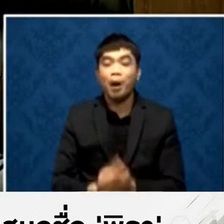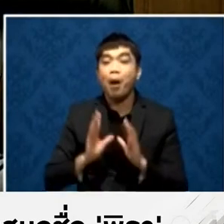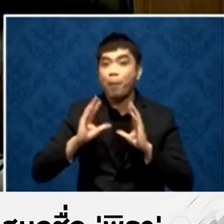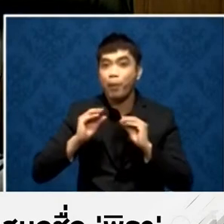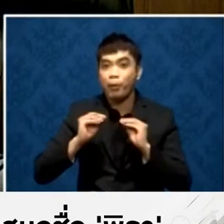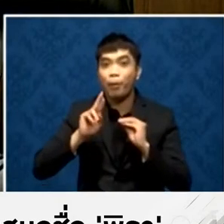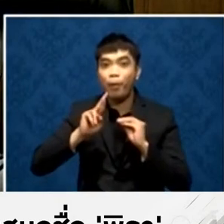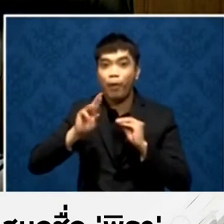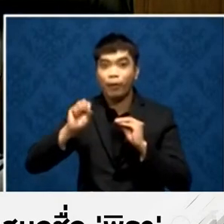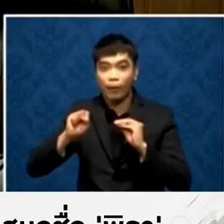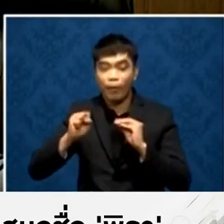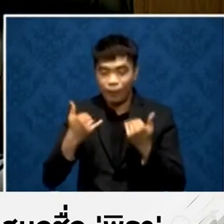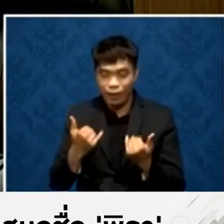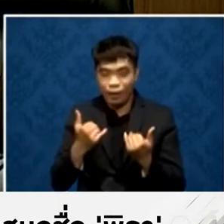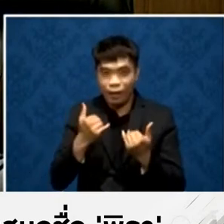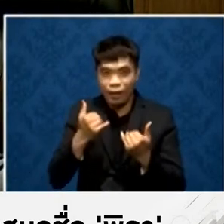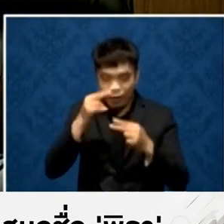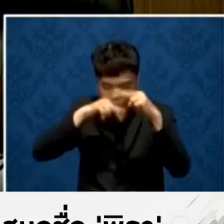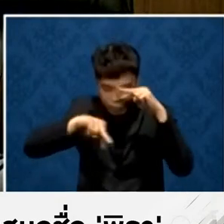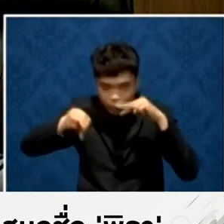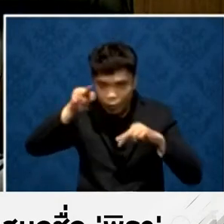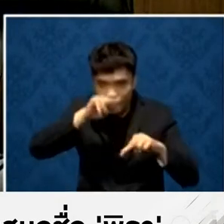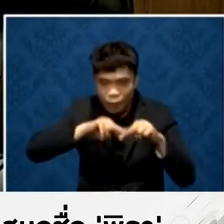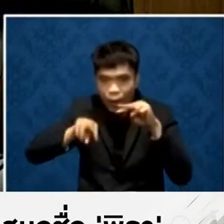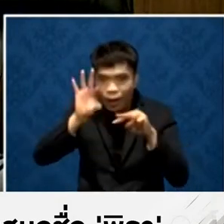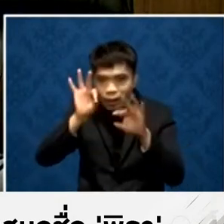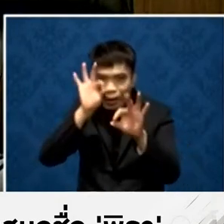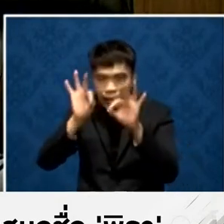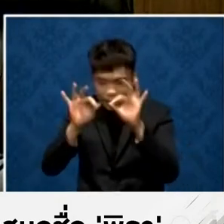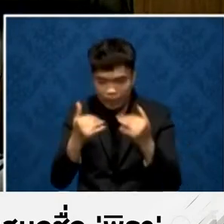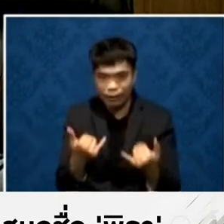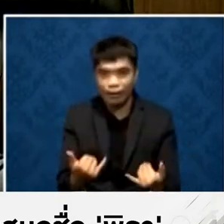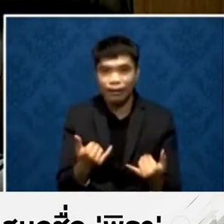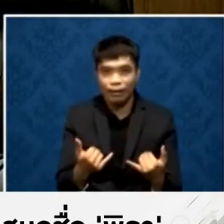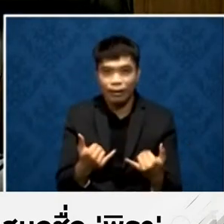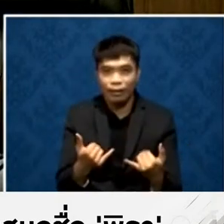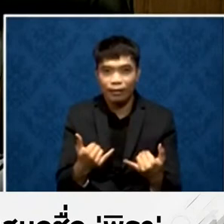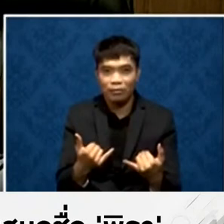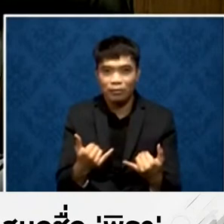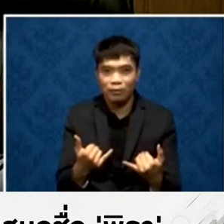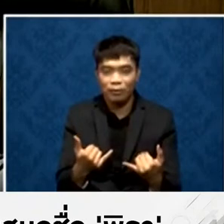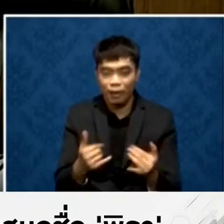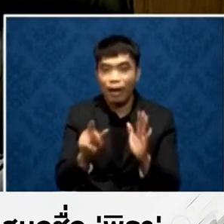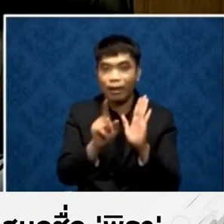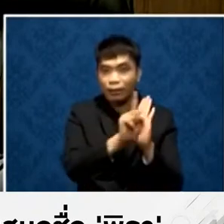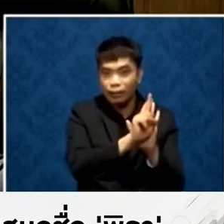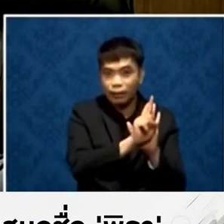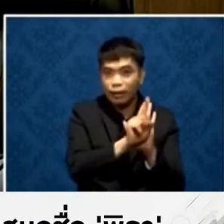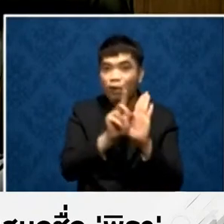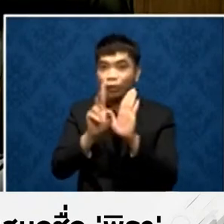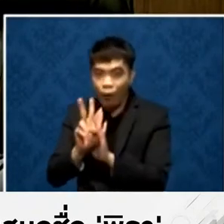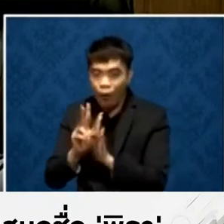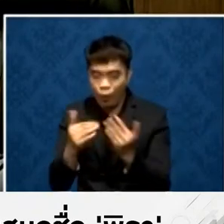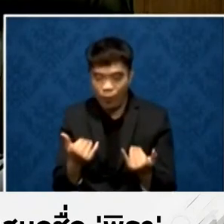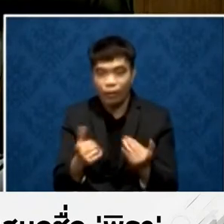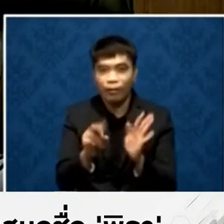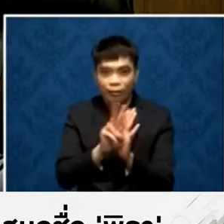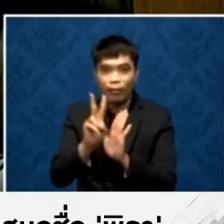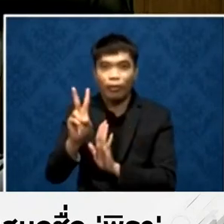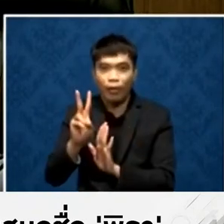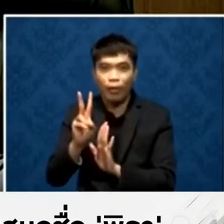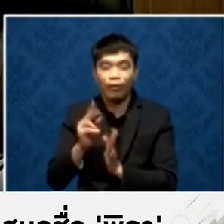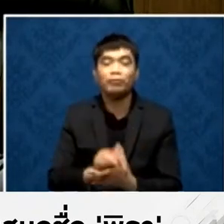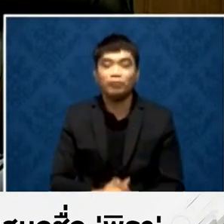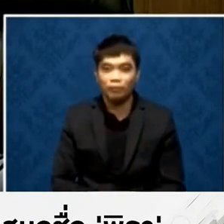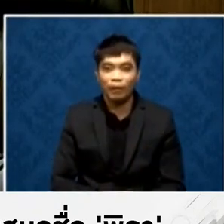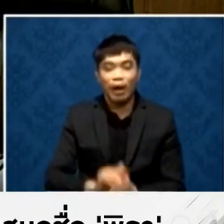คือตอนนั้นนะแกไป แกเลยขึ้นไปทีพันธมิตรเลย แกไปปี47ไปแบบร่วมกับคุณประสงค์เนี่ยเคลื่อนไหวประท้วงคุ